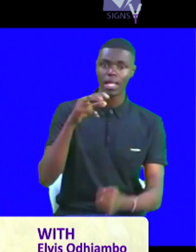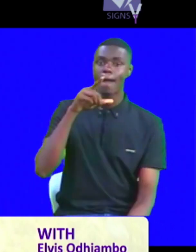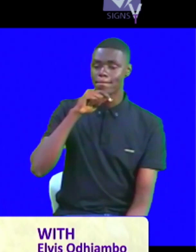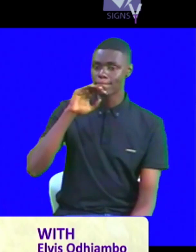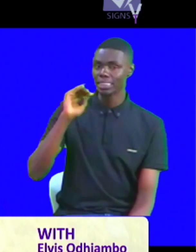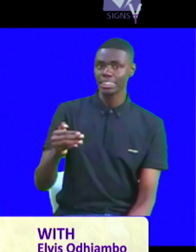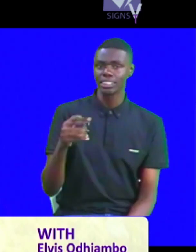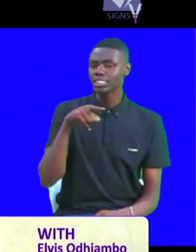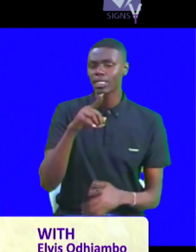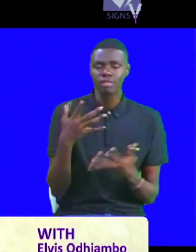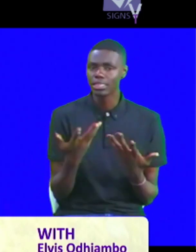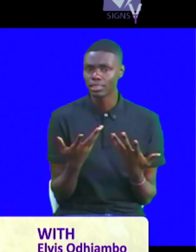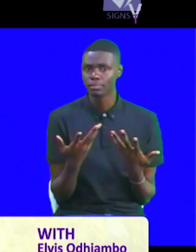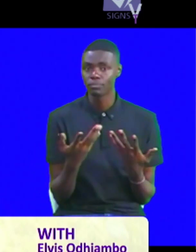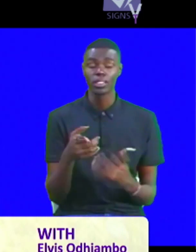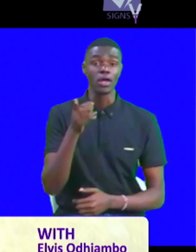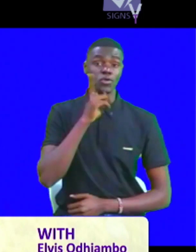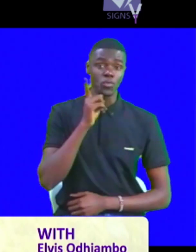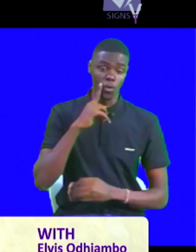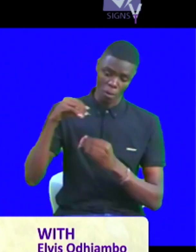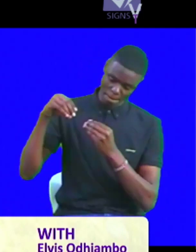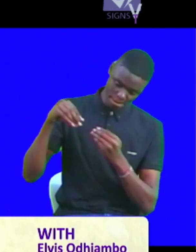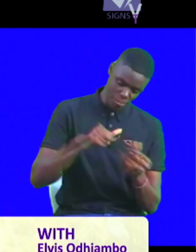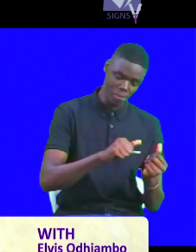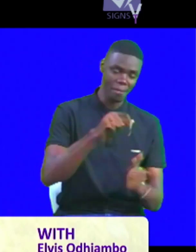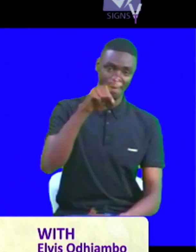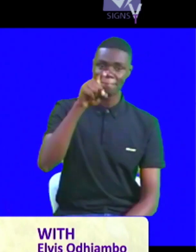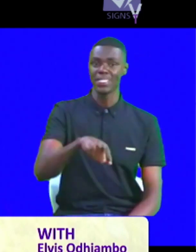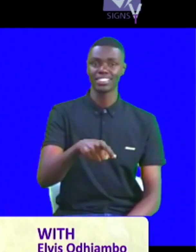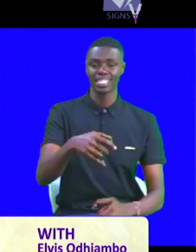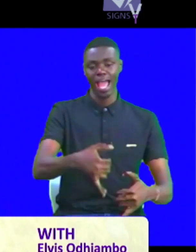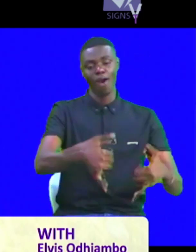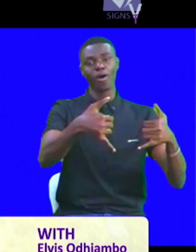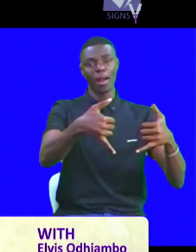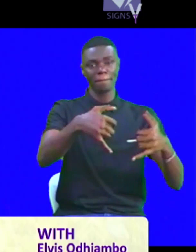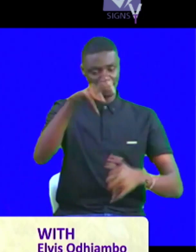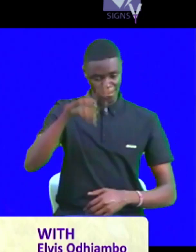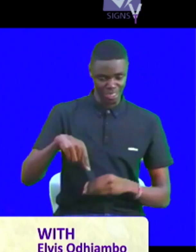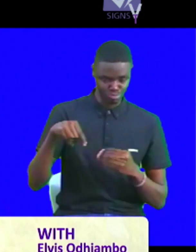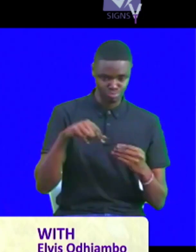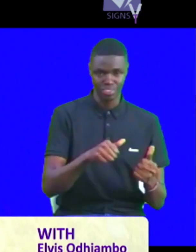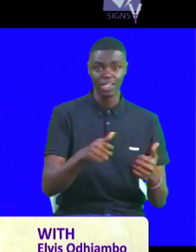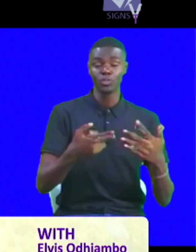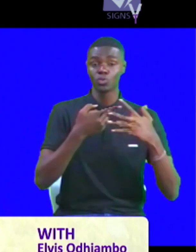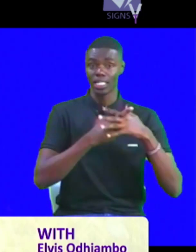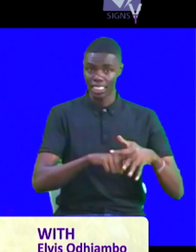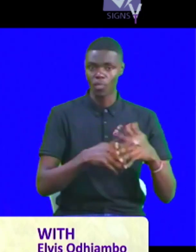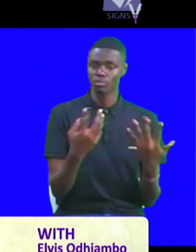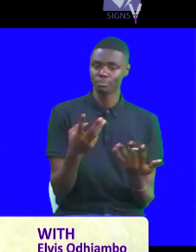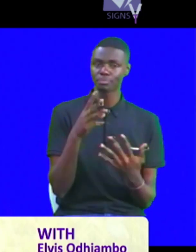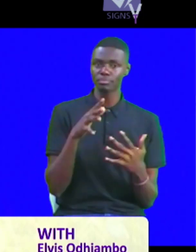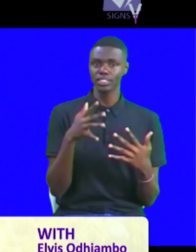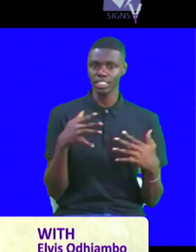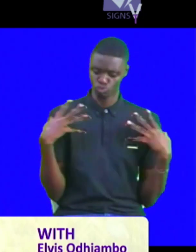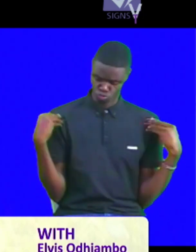kesho dhidi ya Man City mnasema unajitetea ukiwa pande gani? Si unajua tu kesho tu tunapiga watu. Hiki kikombe ndio kikombe peke yake,